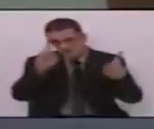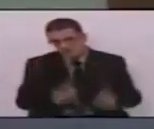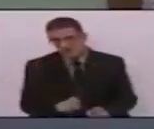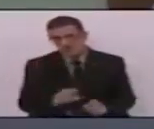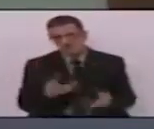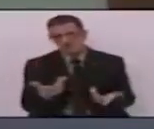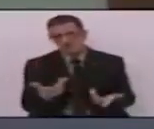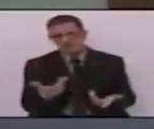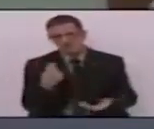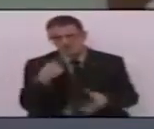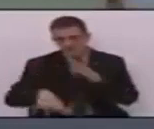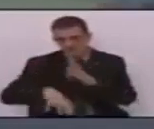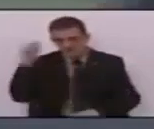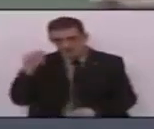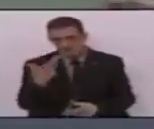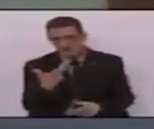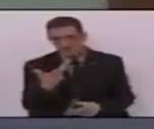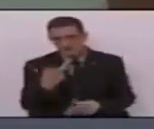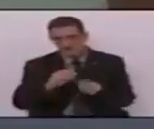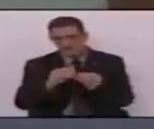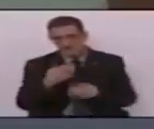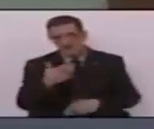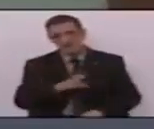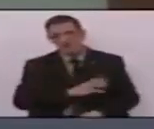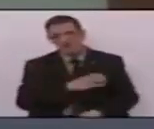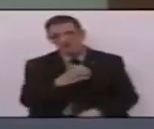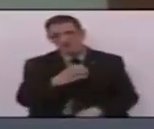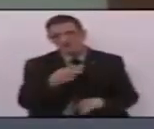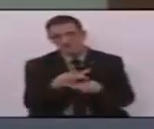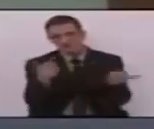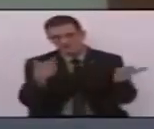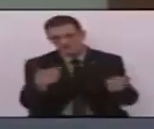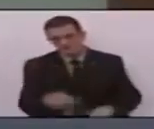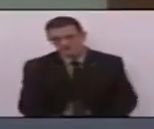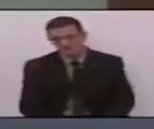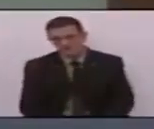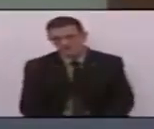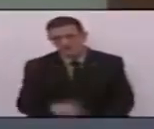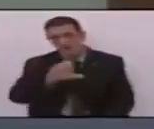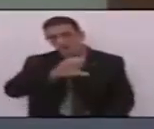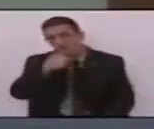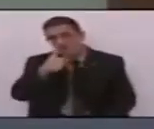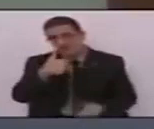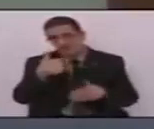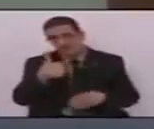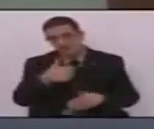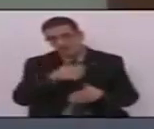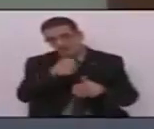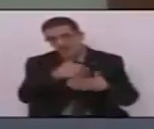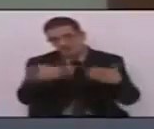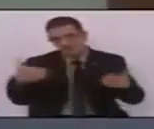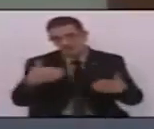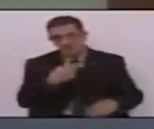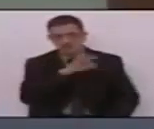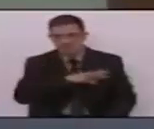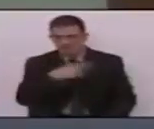المركب نحاها من دراهمه الخاصه ولا بغى يتمزى بها على الشعب ولا وش هو؟ هل الفارق هذا تاع 100 مليون هو هامش الربح تاعو ولا هامش الربح تاعو